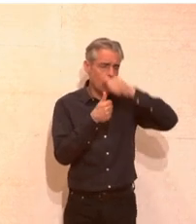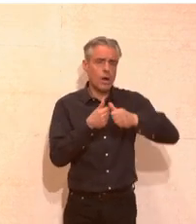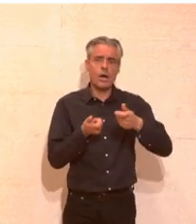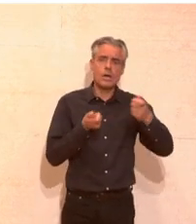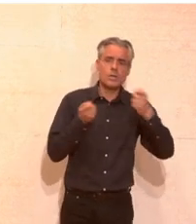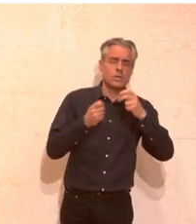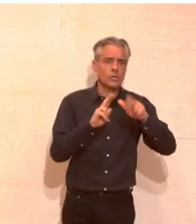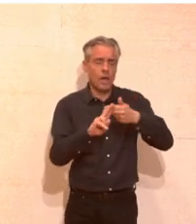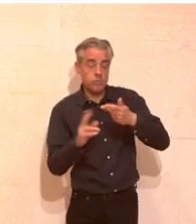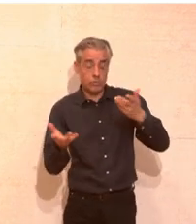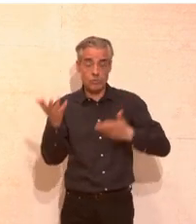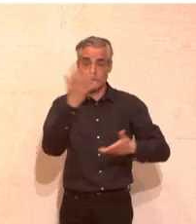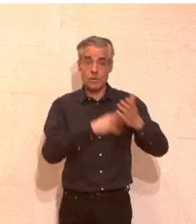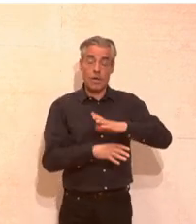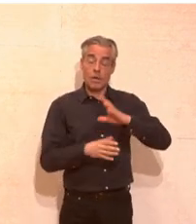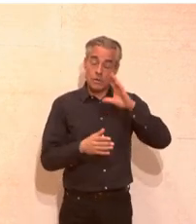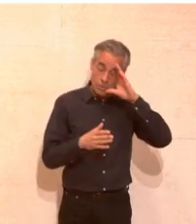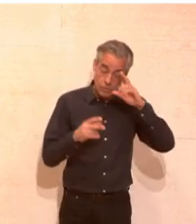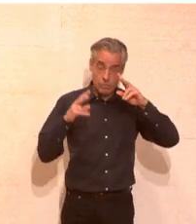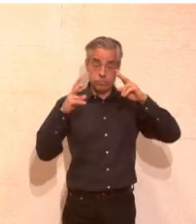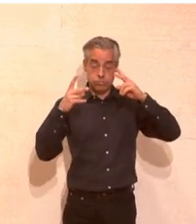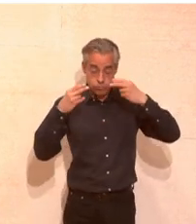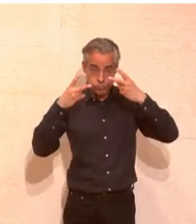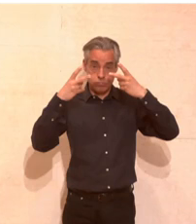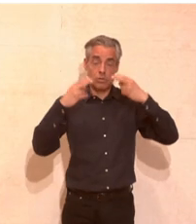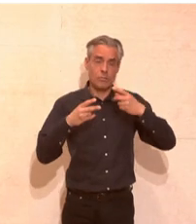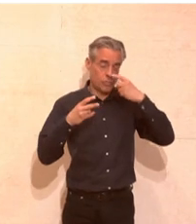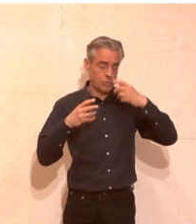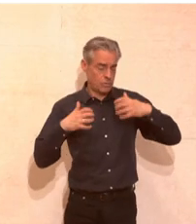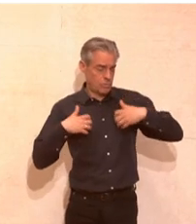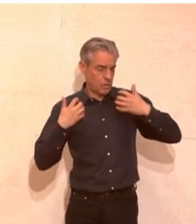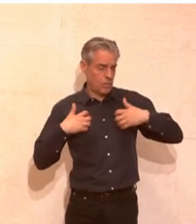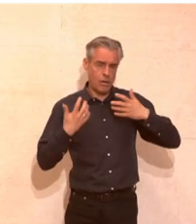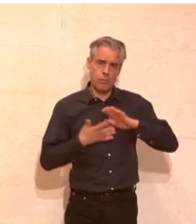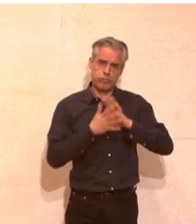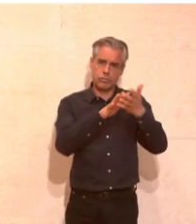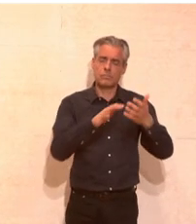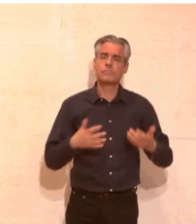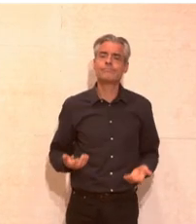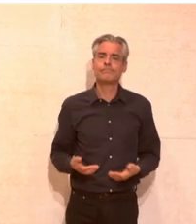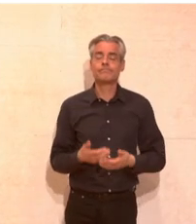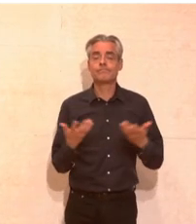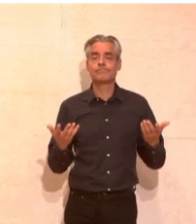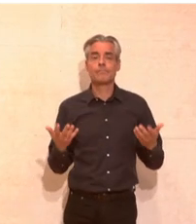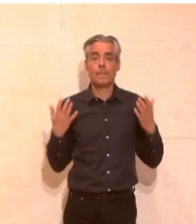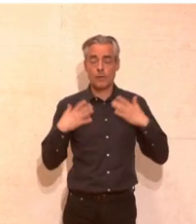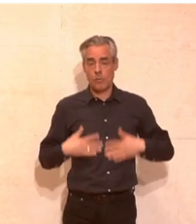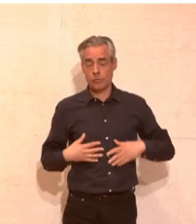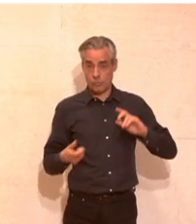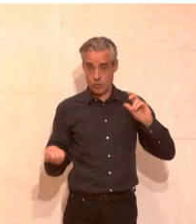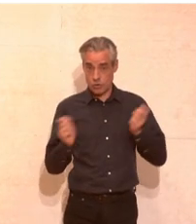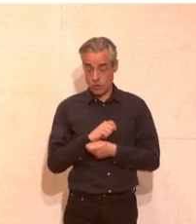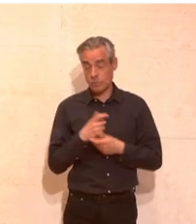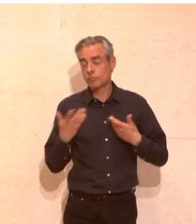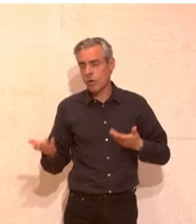traitement des réponses, la somnolence qui va augmenter et l'humeur qui s'altère aussi. Modification des